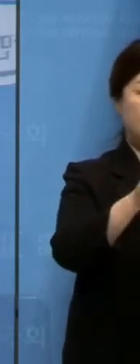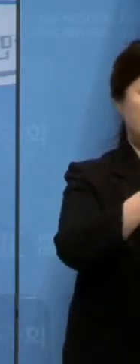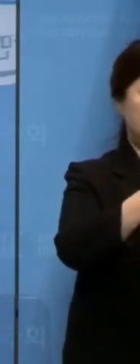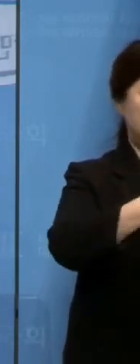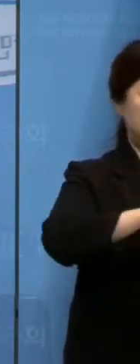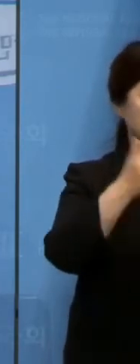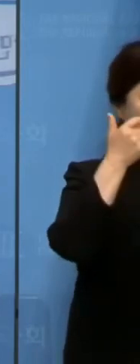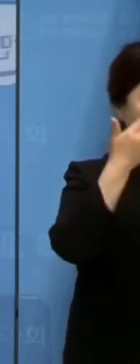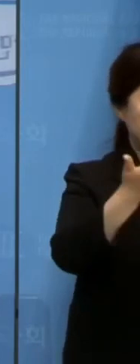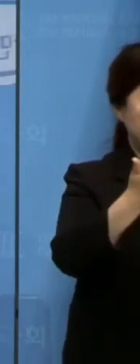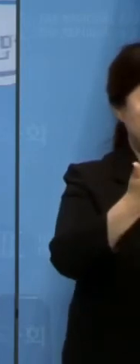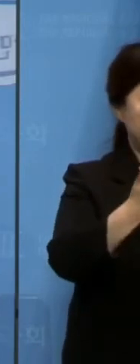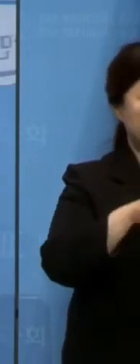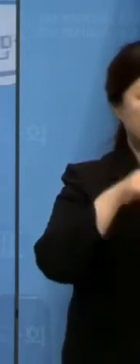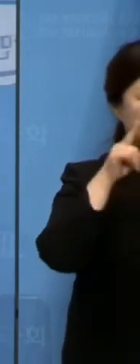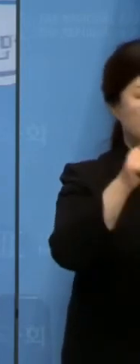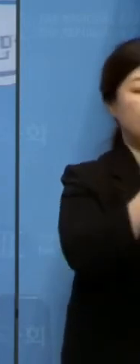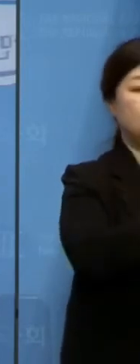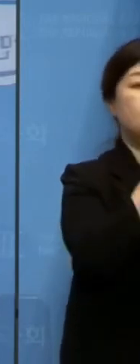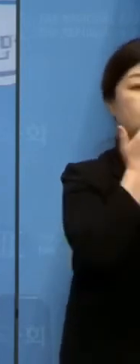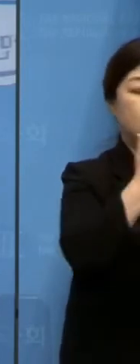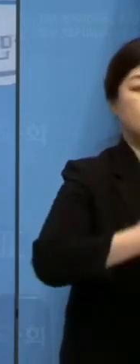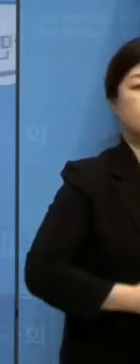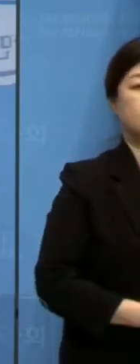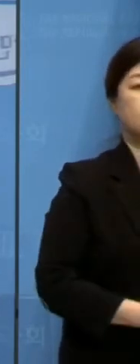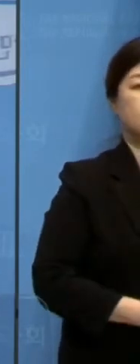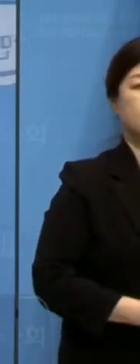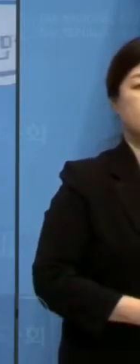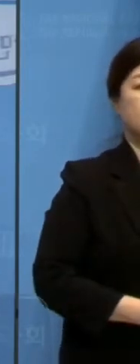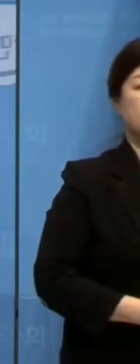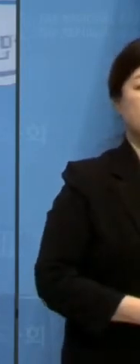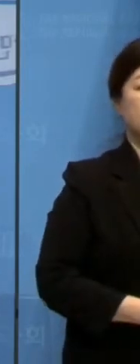하는 합리적인 의심을 해볼 수 있는 상황입니다.